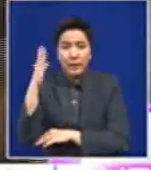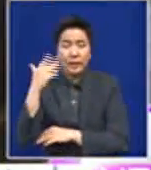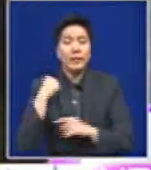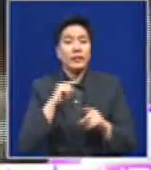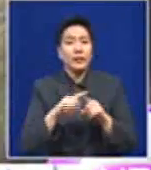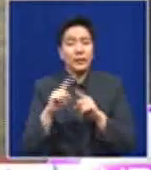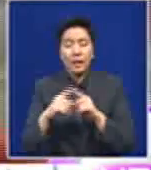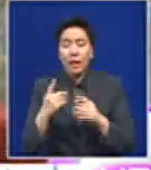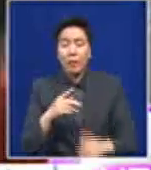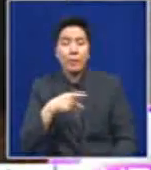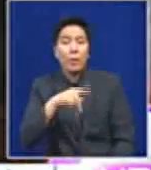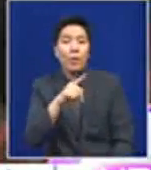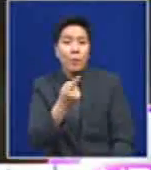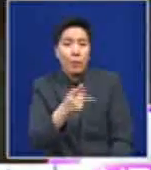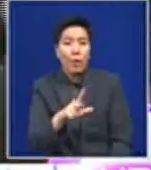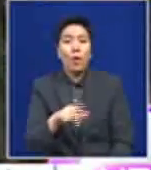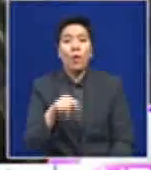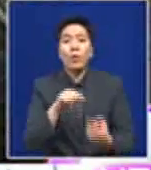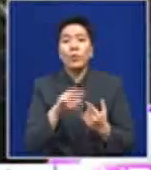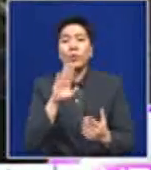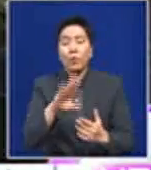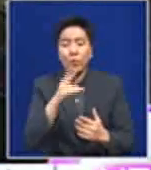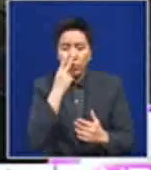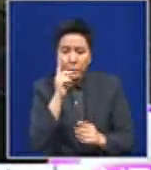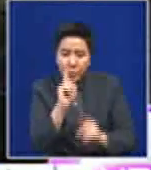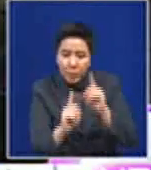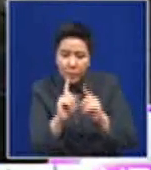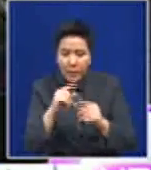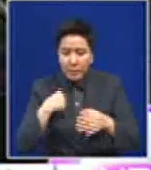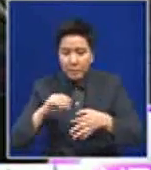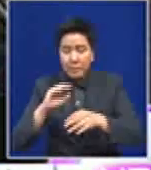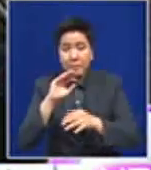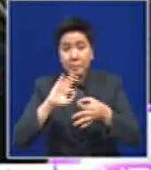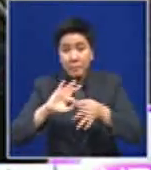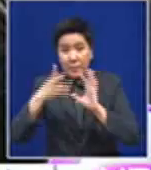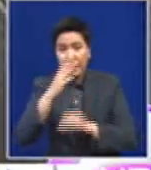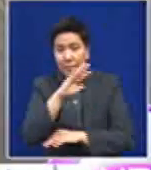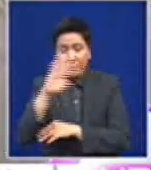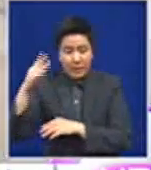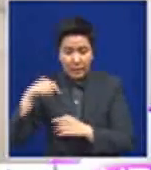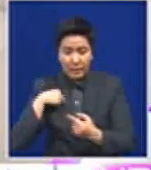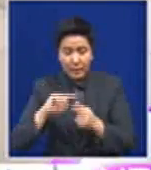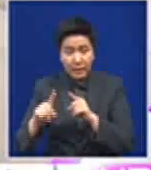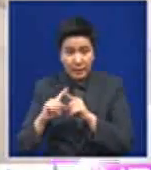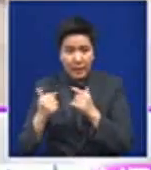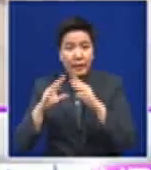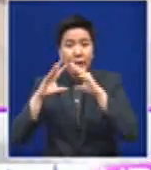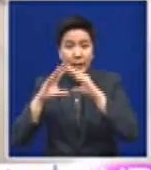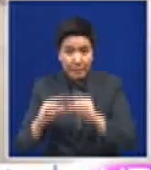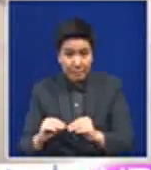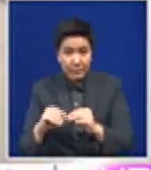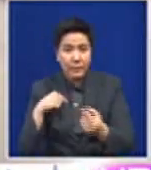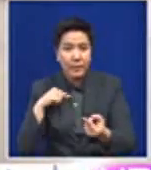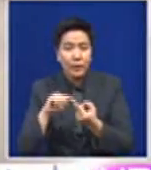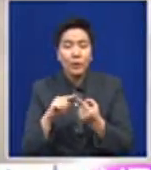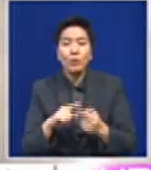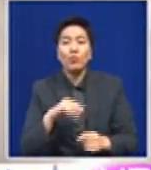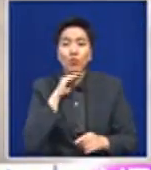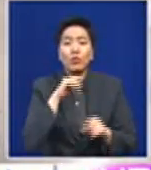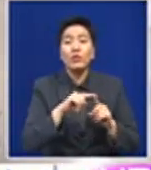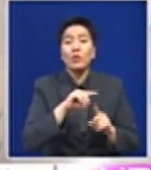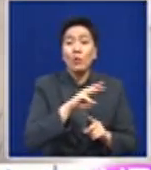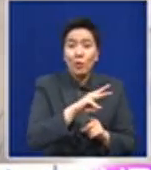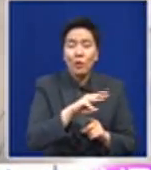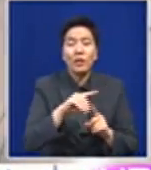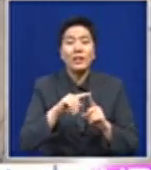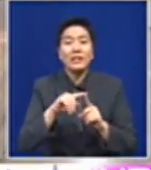ป้องกันและบรรเทาสาธารณภัยจังหวัดเพื่อประเมินสถานการณ์และกำหนดแนวทางปฏิบัติการดับไฟป่าที่หมู่ที่6และหมู่ที่